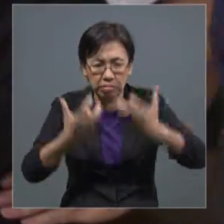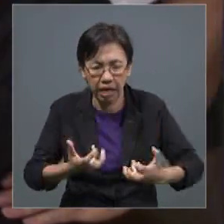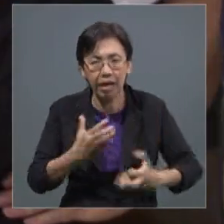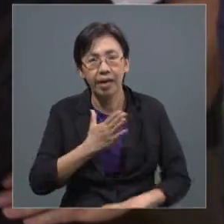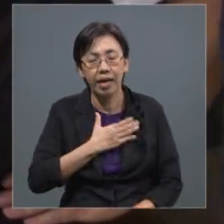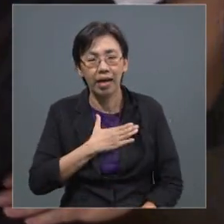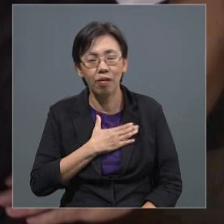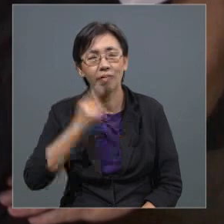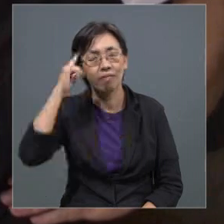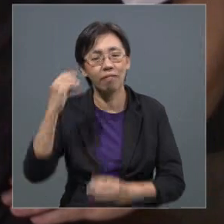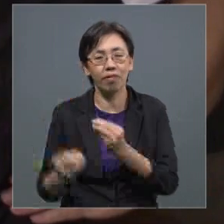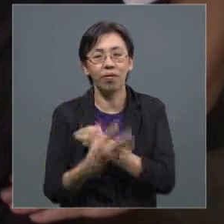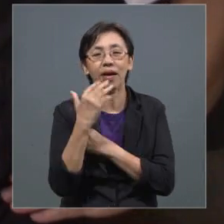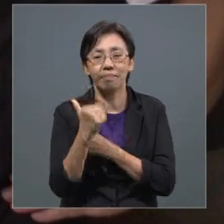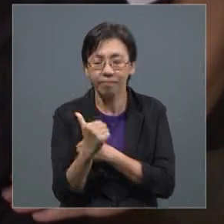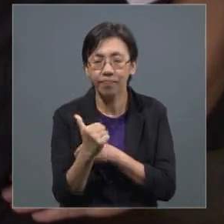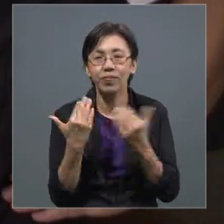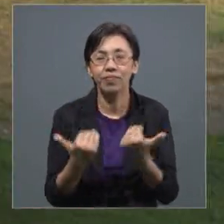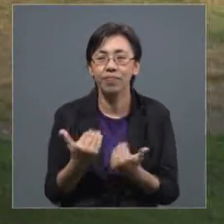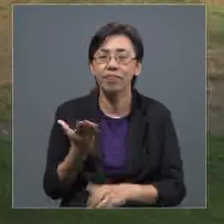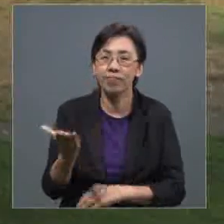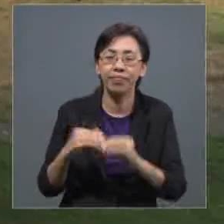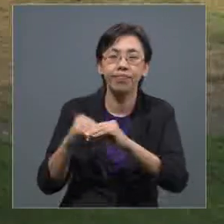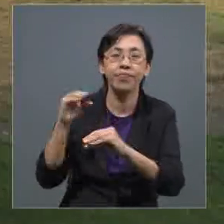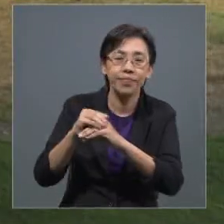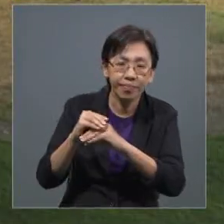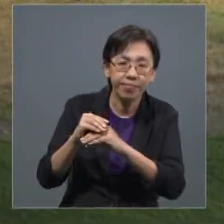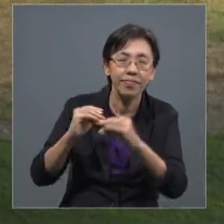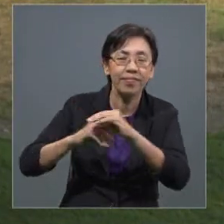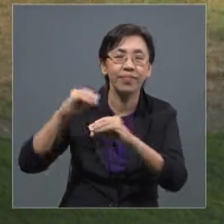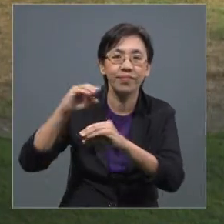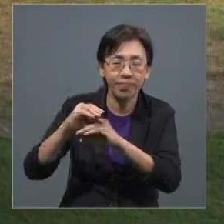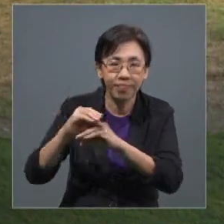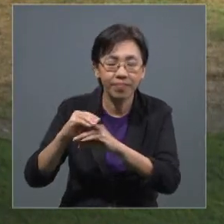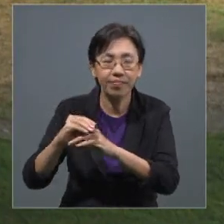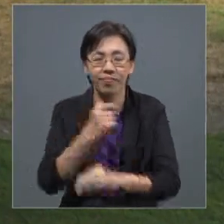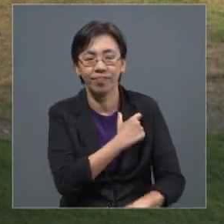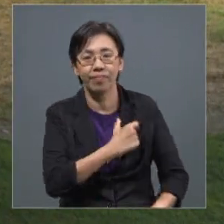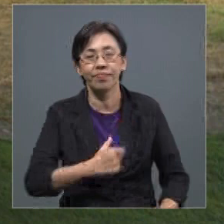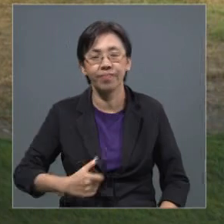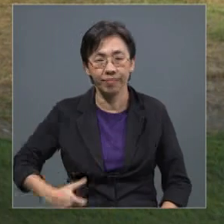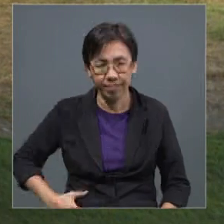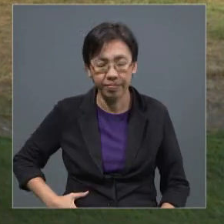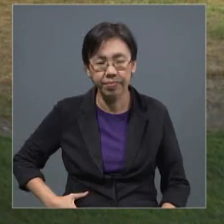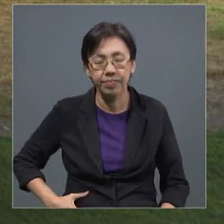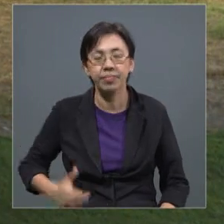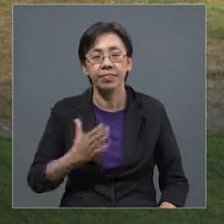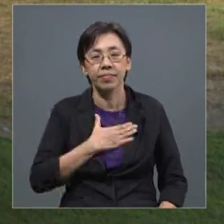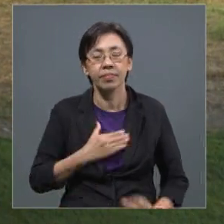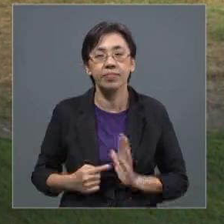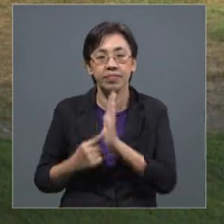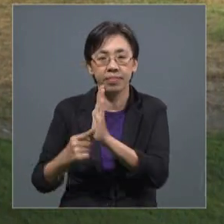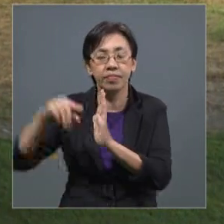ได้รับโอกาสตรงนี้ครับวันนี้ก็ได้ขอโครงการโดยเฉพาะโครงการพระดำริซึ่งเราได้นำเสนอท